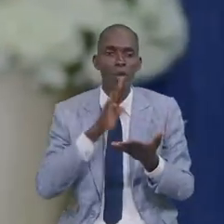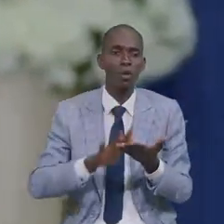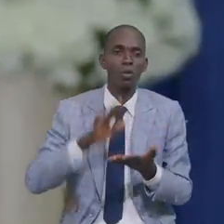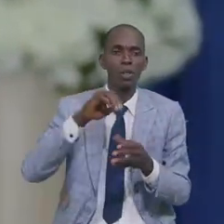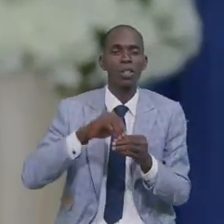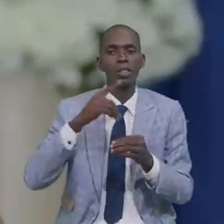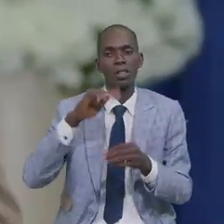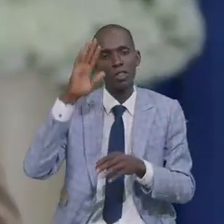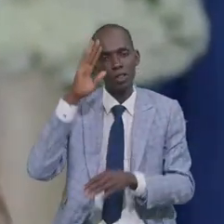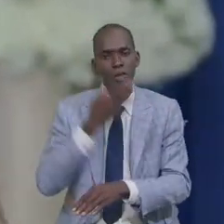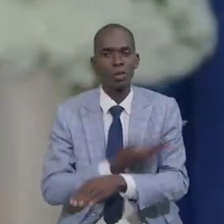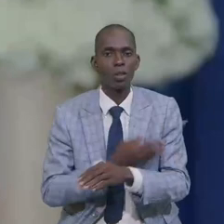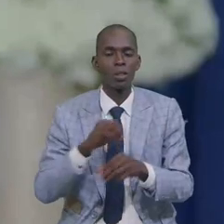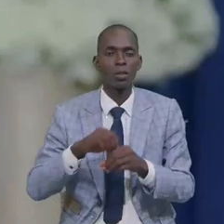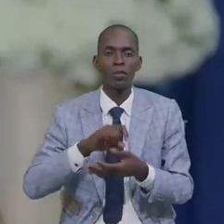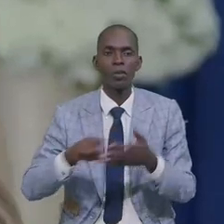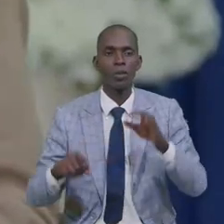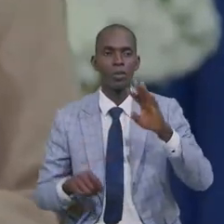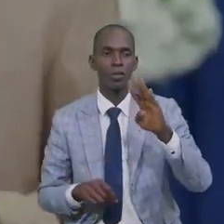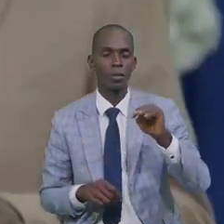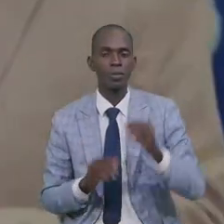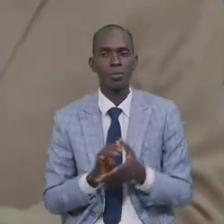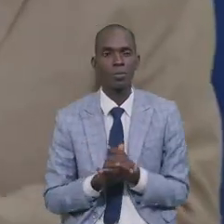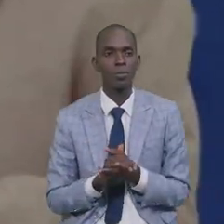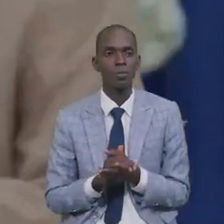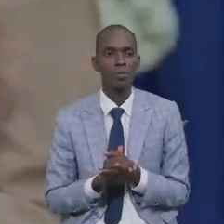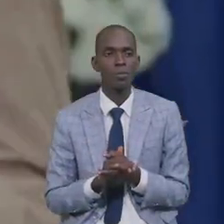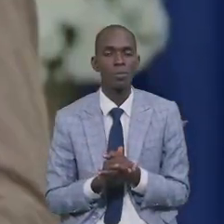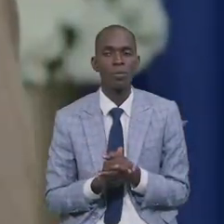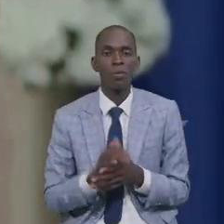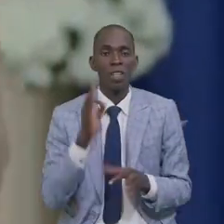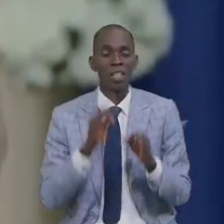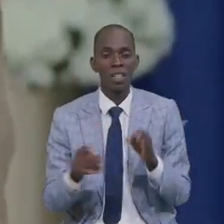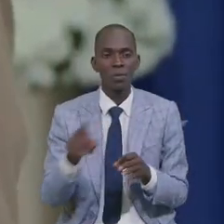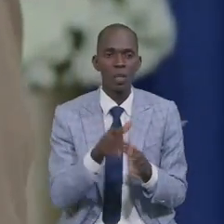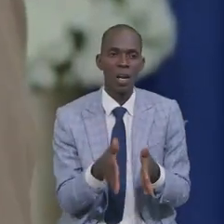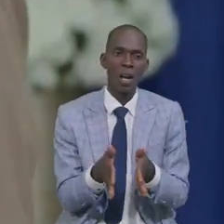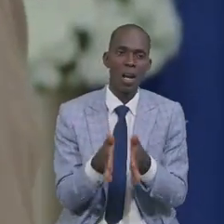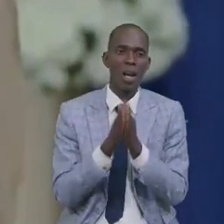dans le Fils. Verset 14. Verset 14 dit,